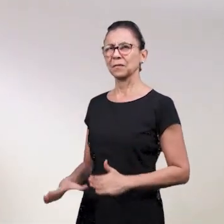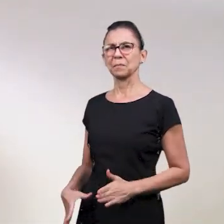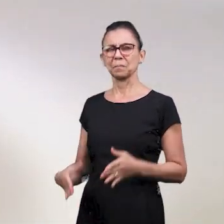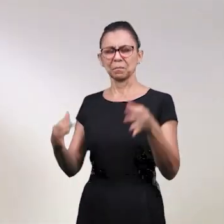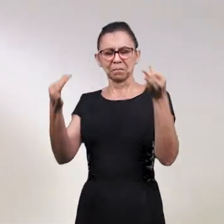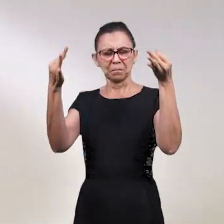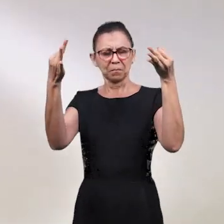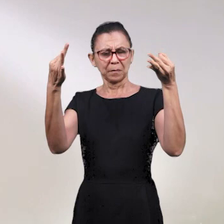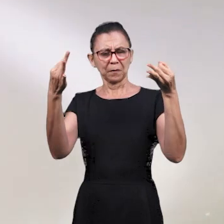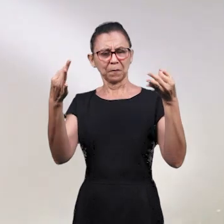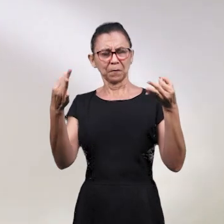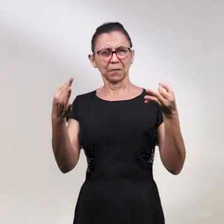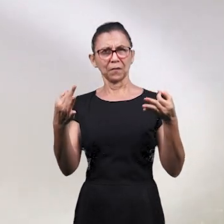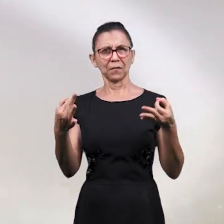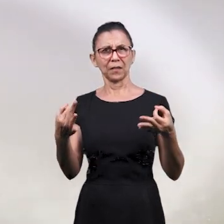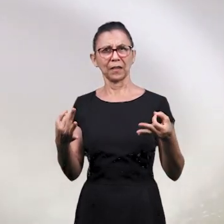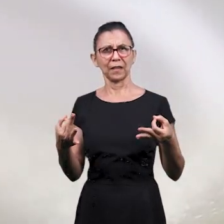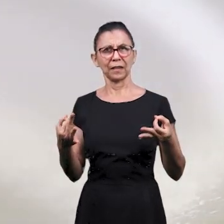вышиты